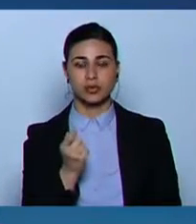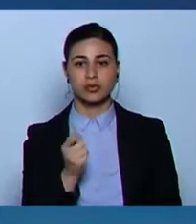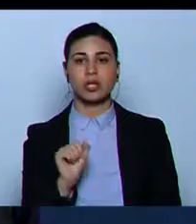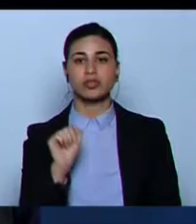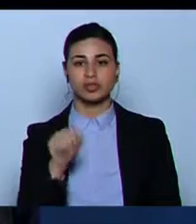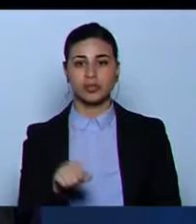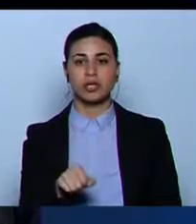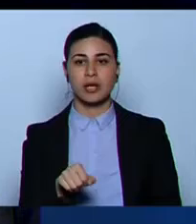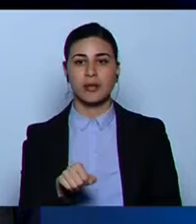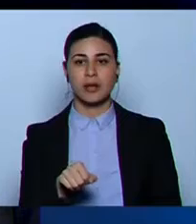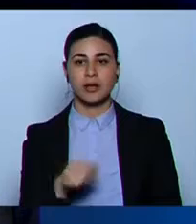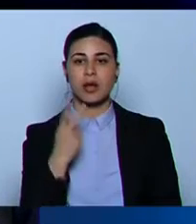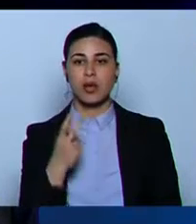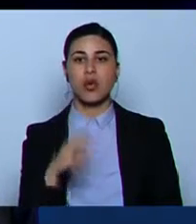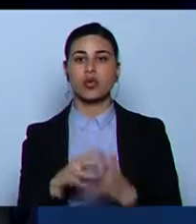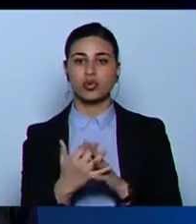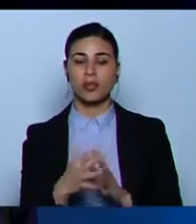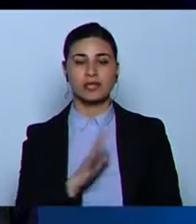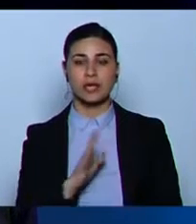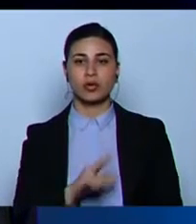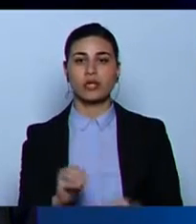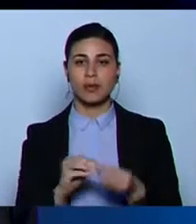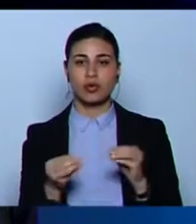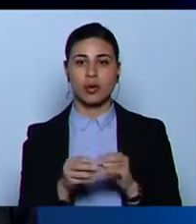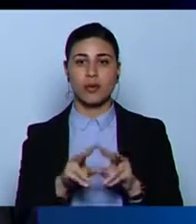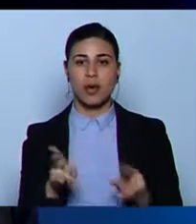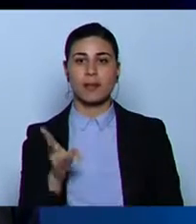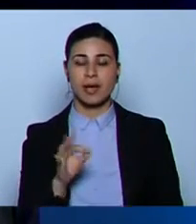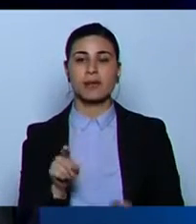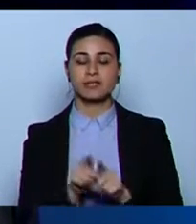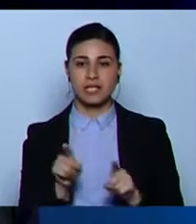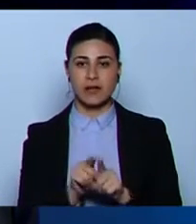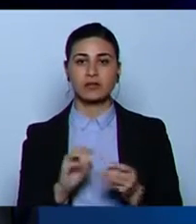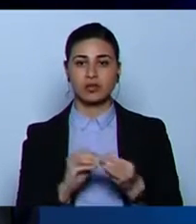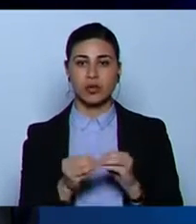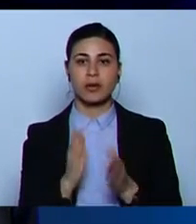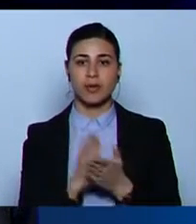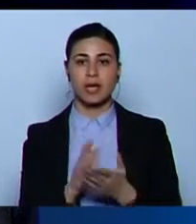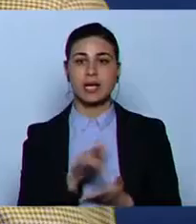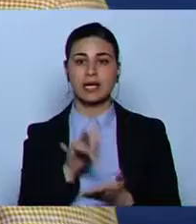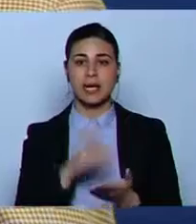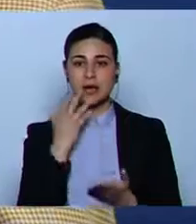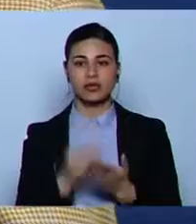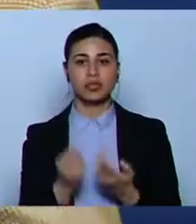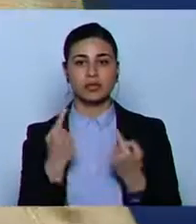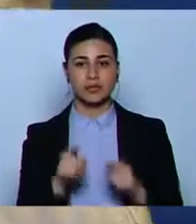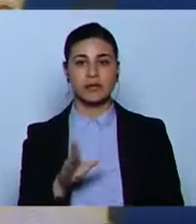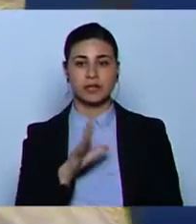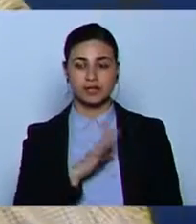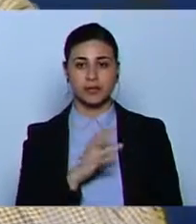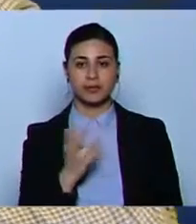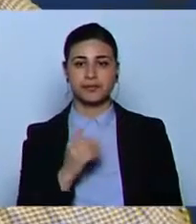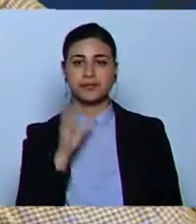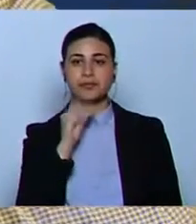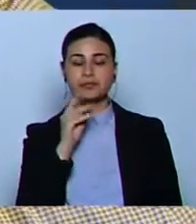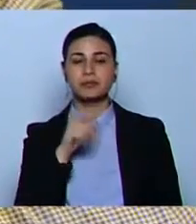შეიძლება აი ორ სოფელსაც კი არა აქვს ერთნაირი პრობლემა, თუმცა მგზავსი პრობლემები აქვთ. ქალაქს ჩვენ სულ სხვა პრობლემები გვაქვს.